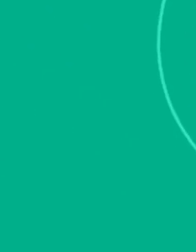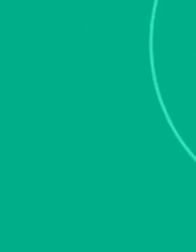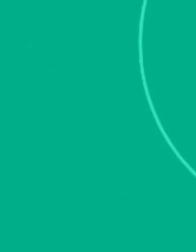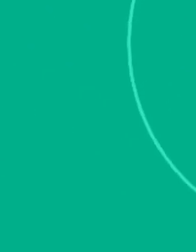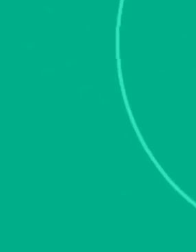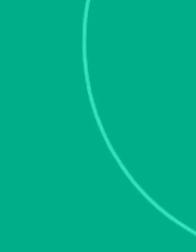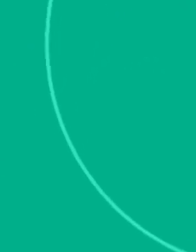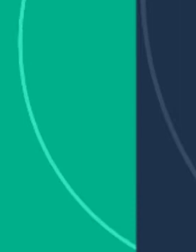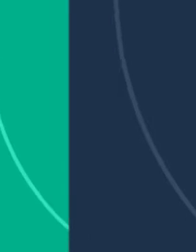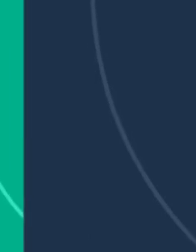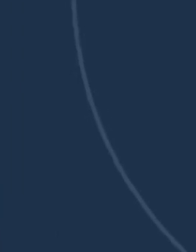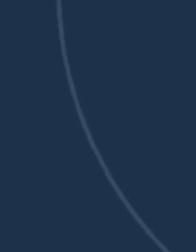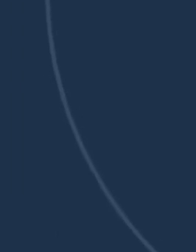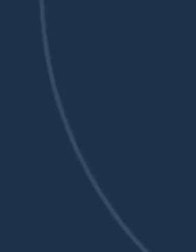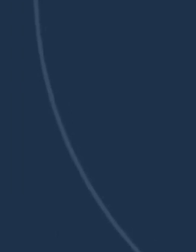Музика